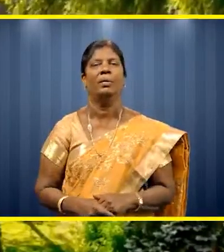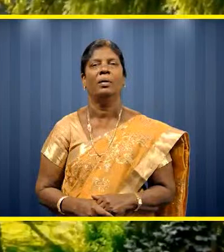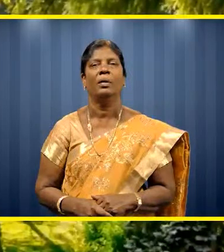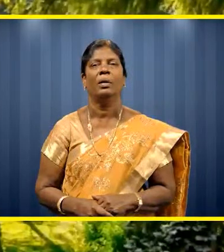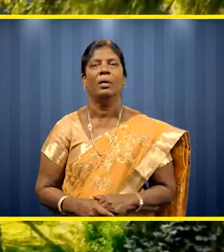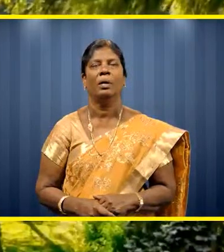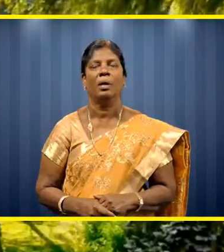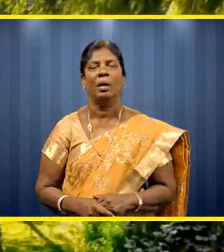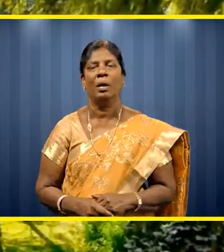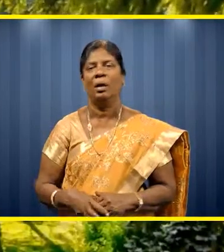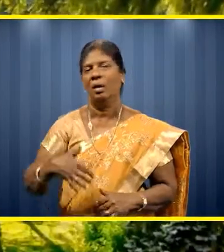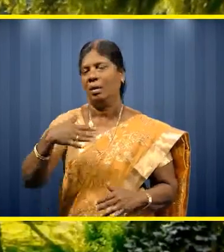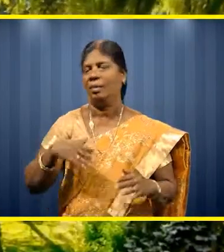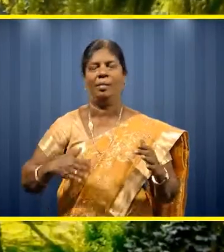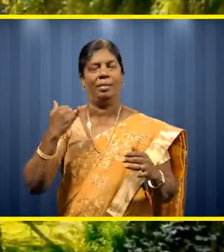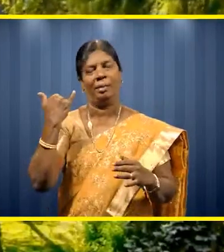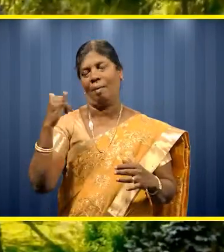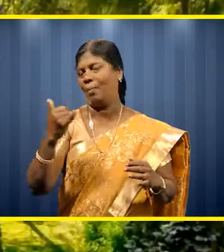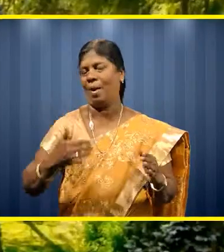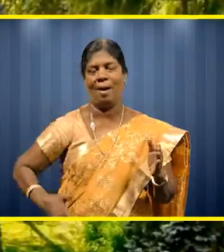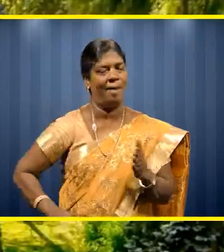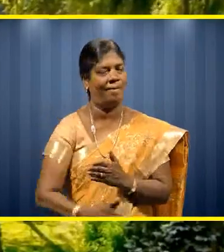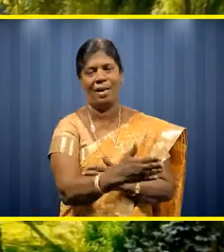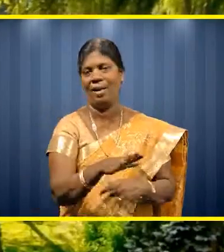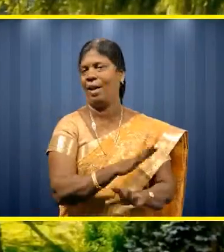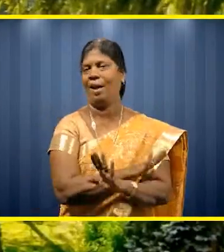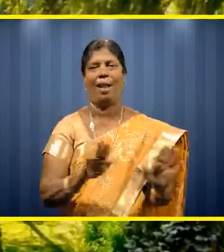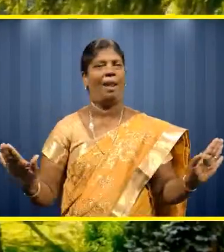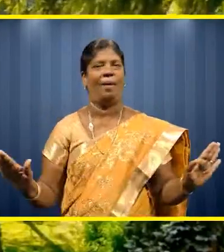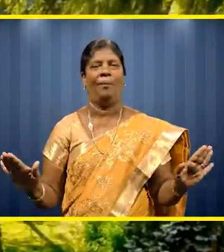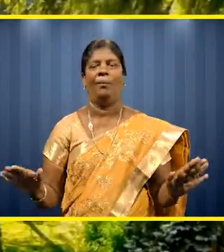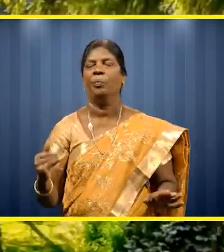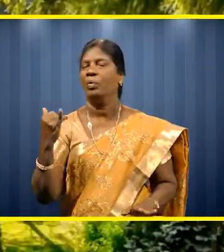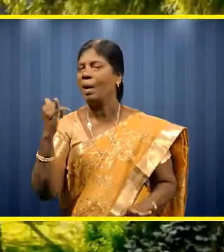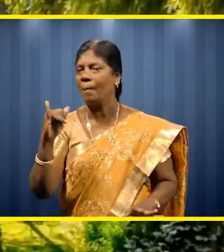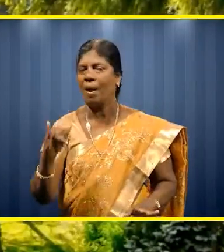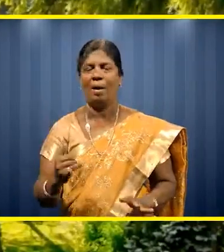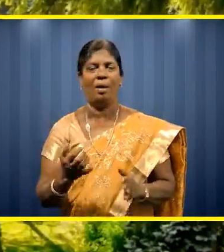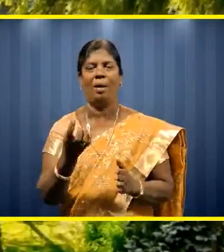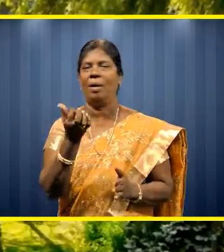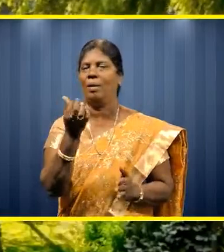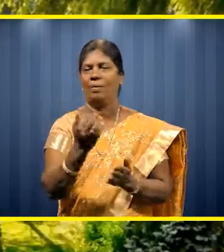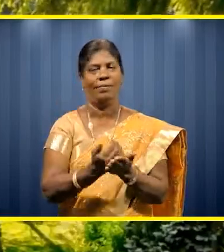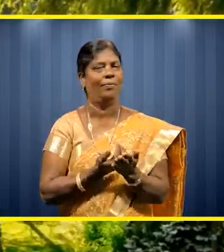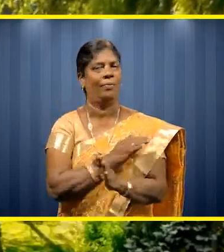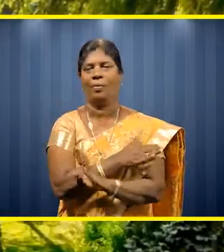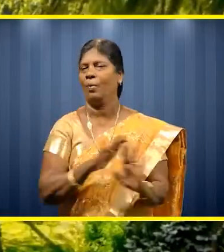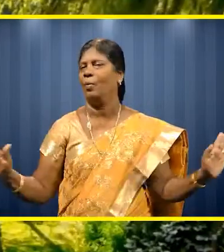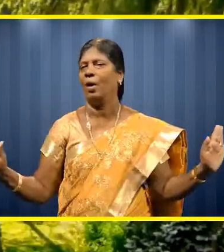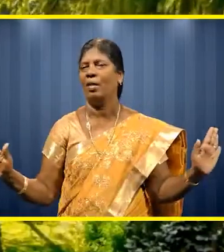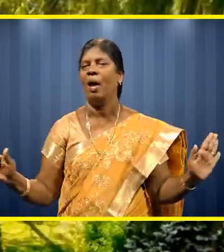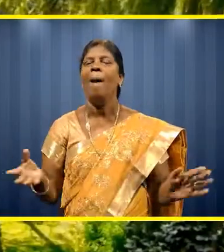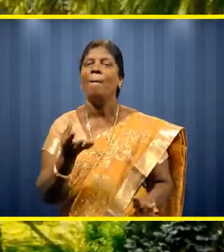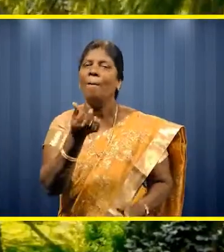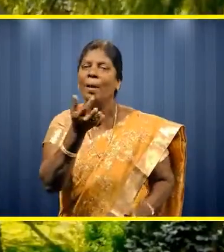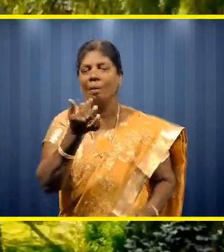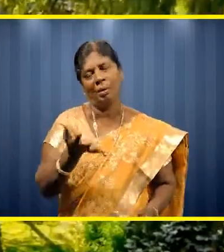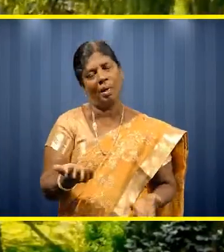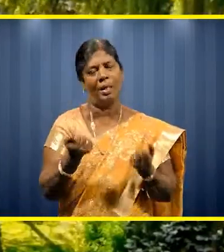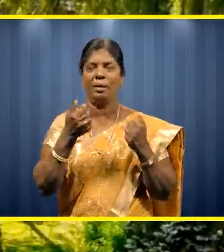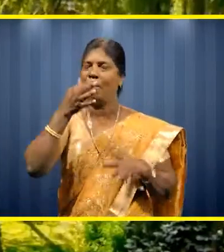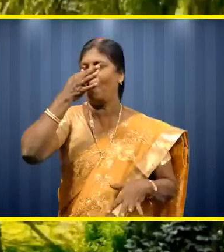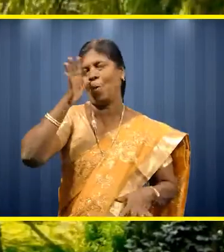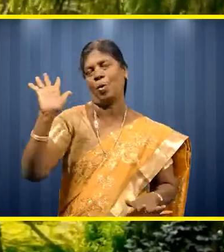செய்வார். குறுக்கு வழிகளிலே, தவறான வழிகளிலே நாம் பொருள் ஈட்டக்கூடாது.